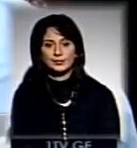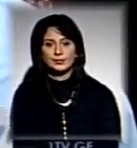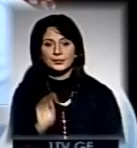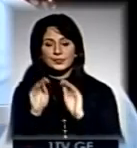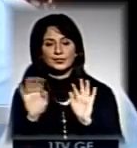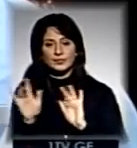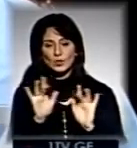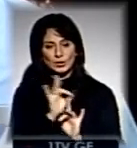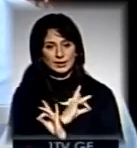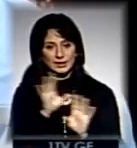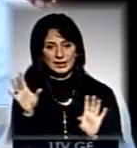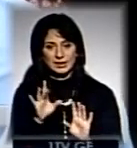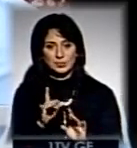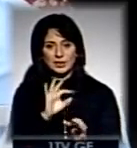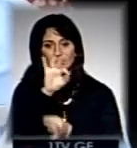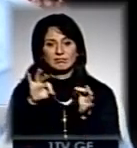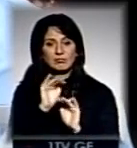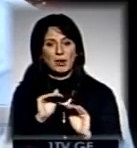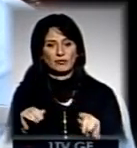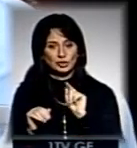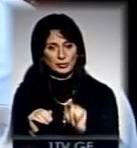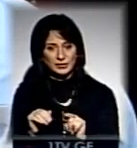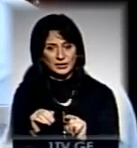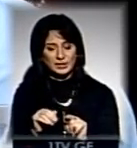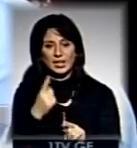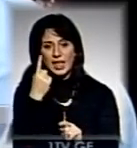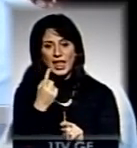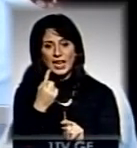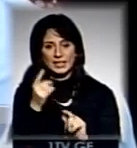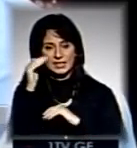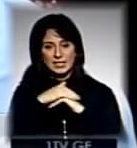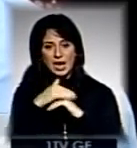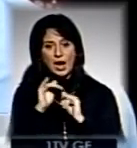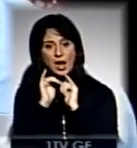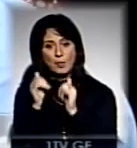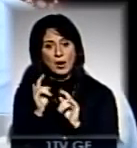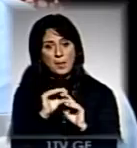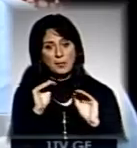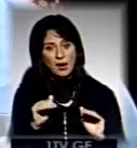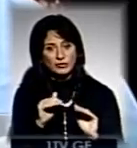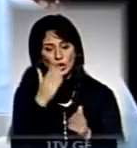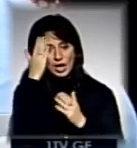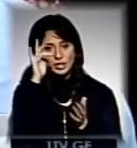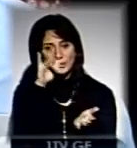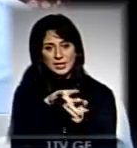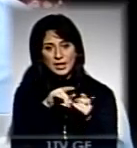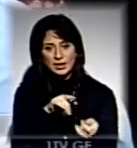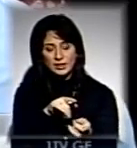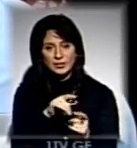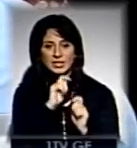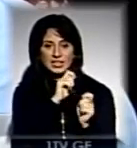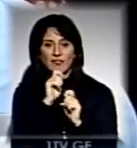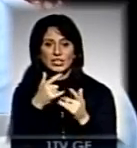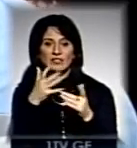მოვაწყეთ ღონისძიება უდედმამო ბავშვებისთვის და მოვუწყეთ ერთი საღამო ბავშვთა გასართობ ცენტრში და